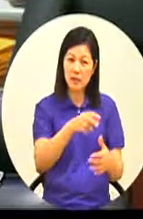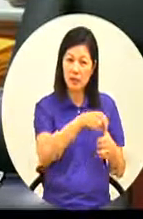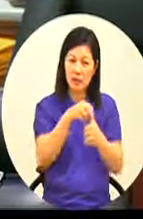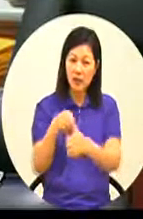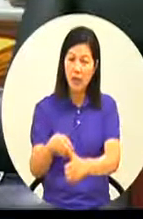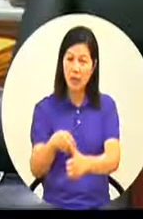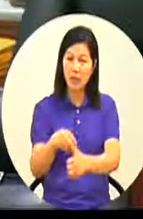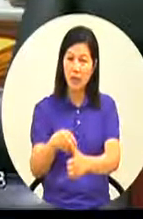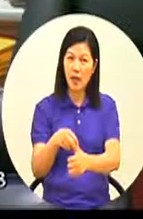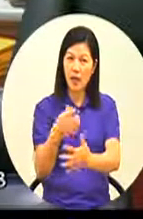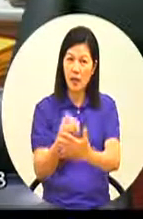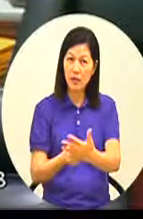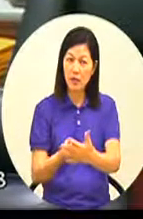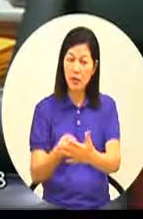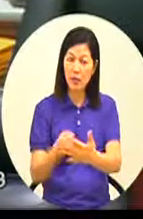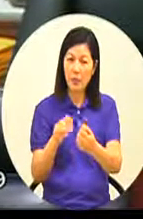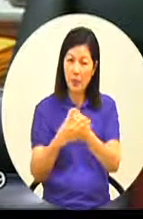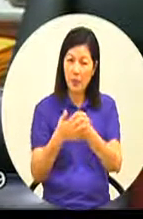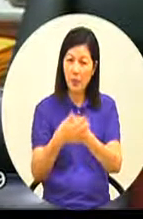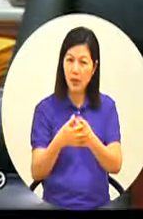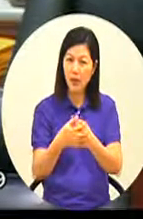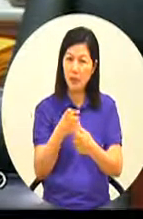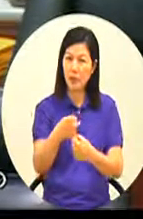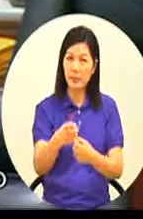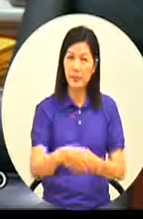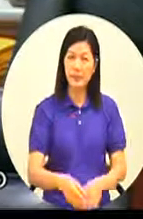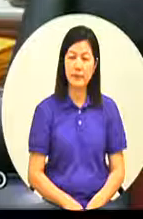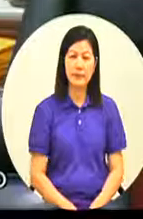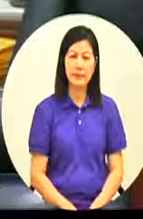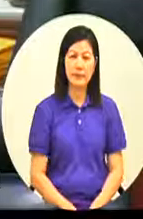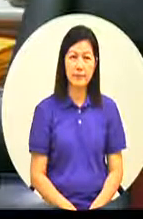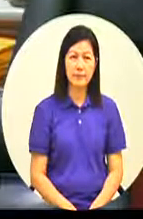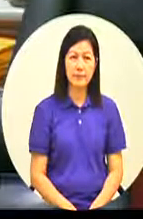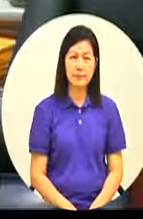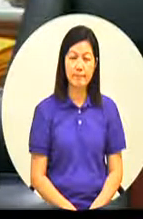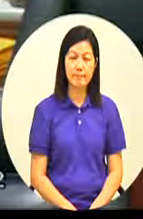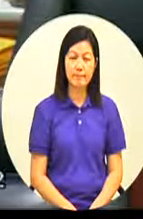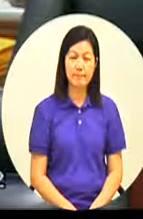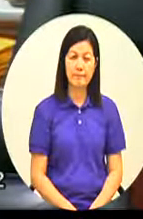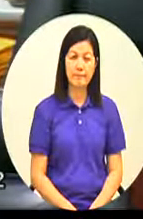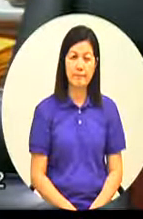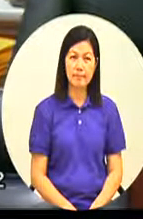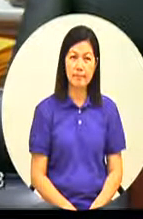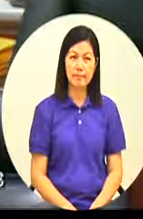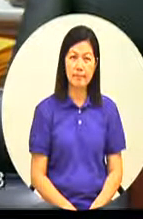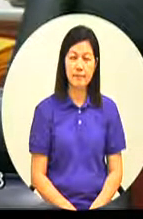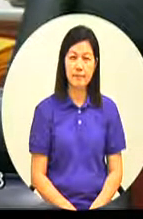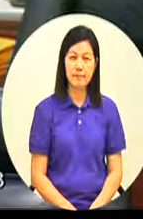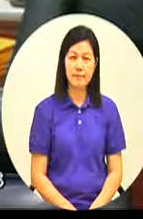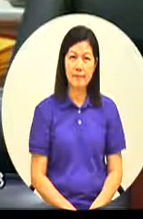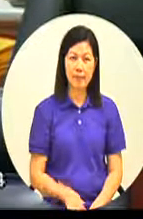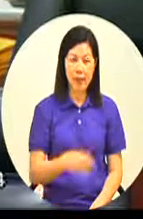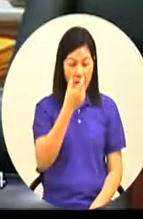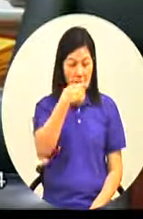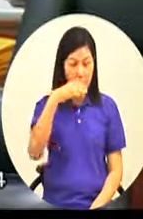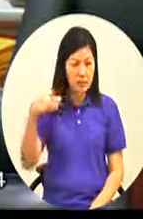收容这么多人口。好啊，所以本身是讲哦，本身是讲，尤其我们凤山